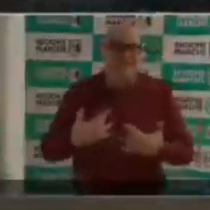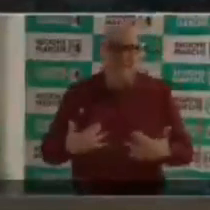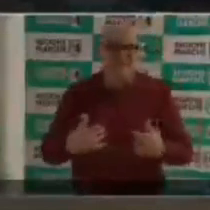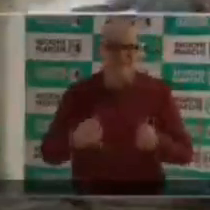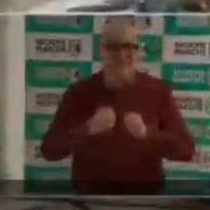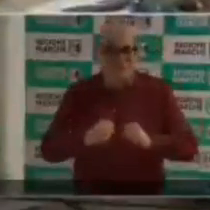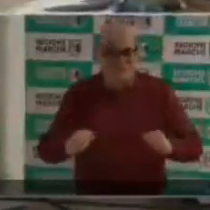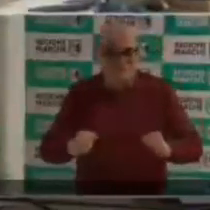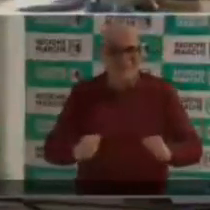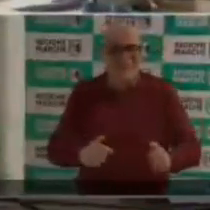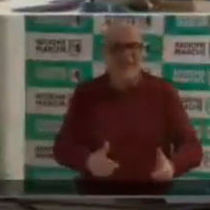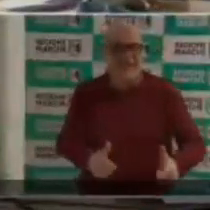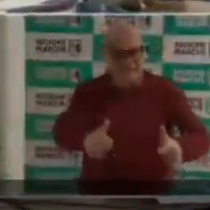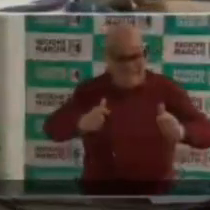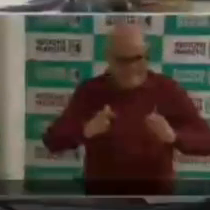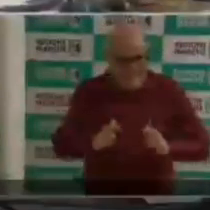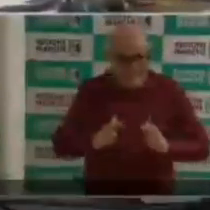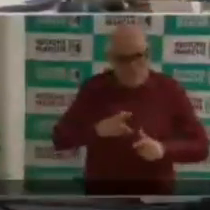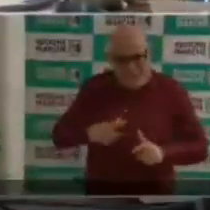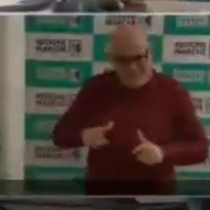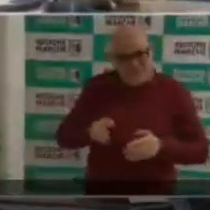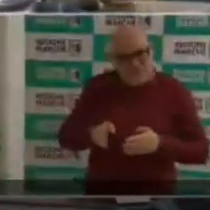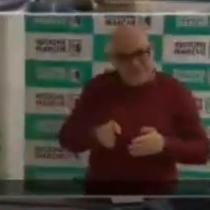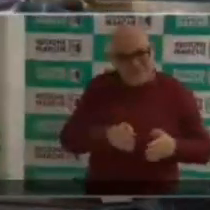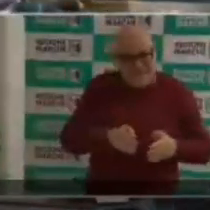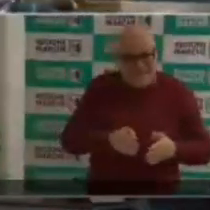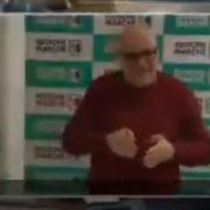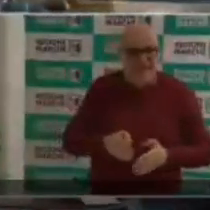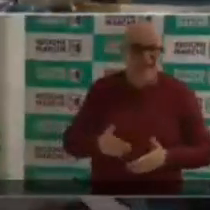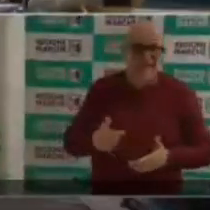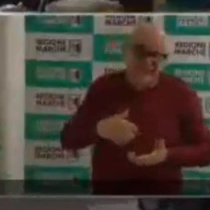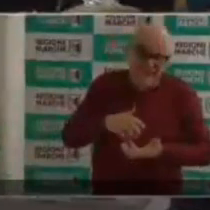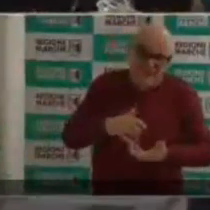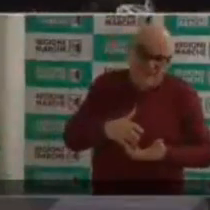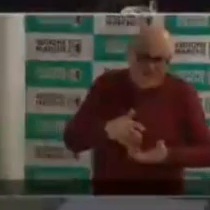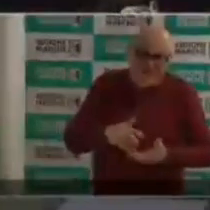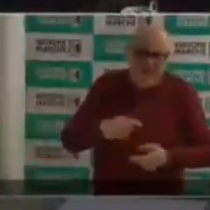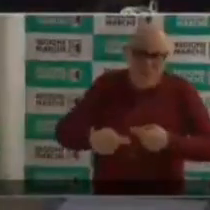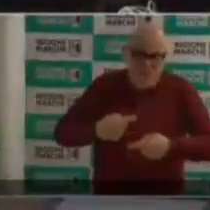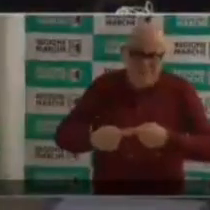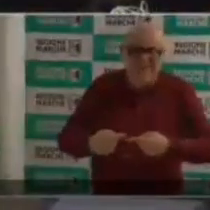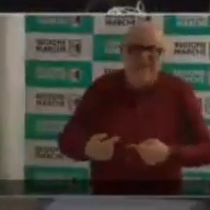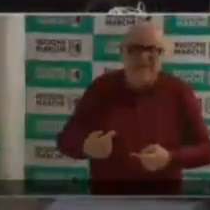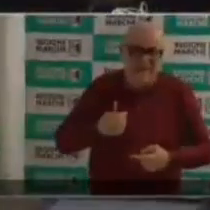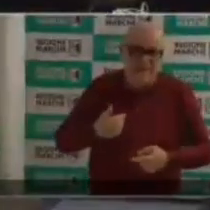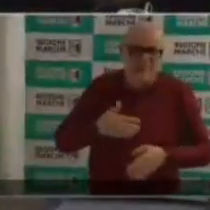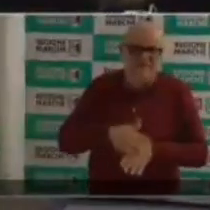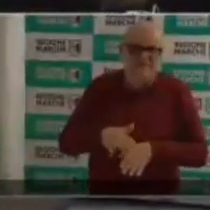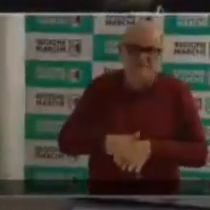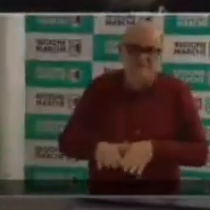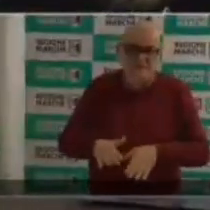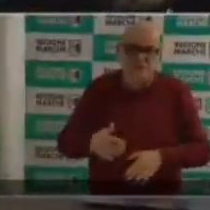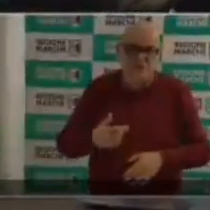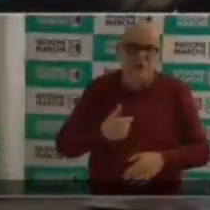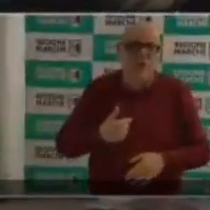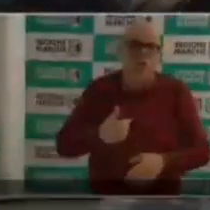dato al terzo settore nella sua complessità di potersi continuare una sperimentazione. Io credo, io come portavoce, nel senso il